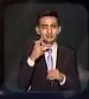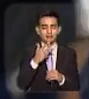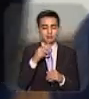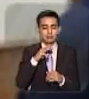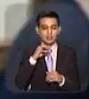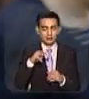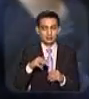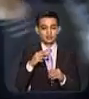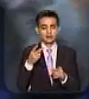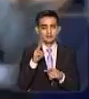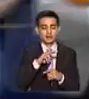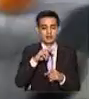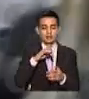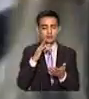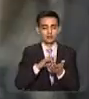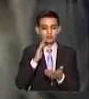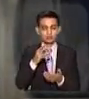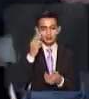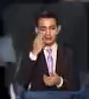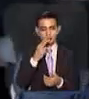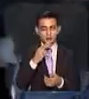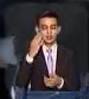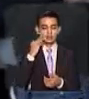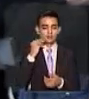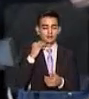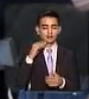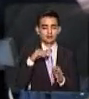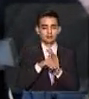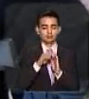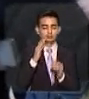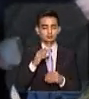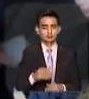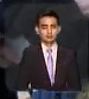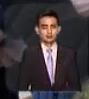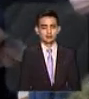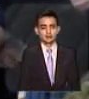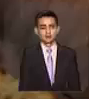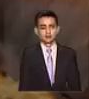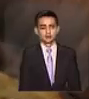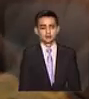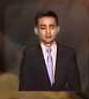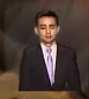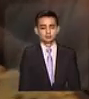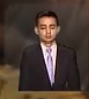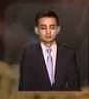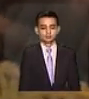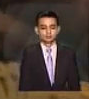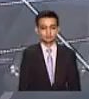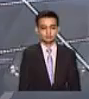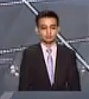Алматы и Астане. Но ответа пока не получили. Илья Рыбин, Нуркен Токмурзин, Информбюро, Астана.